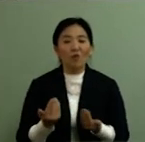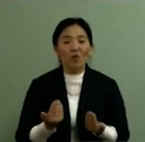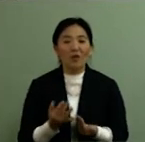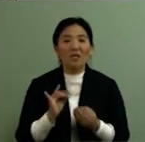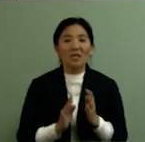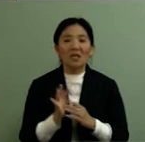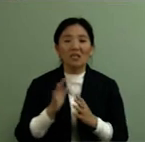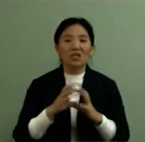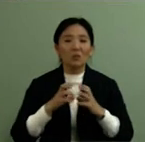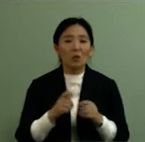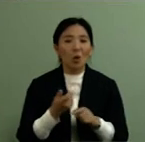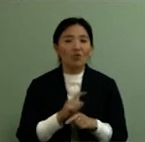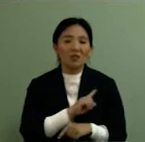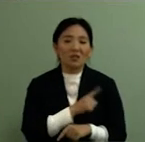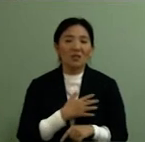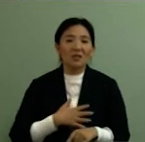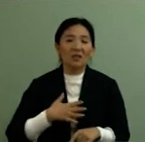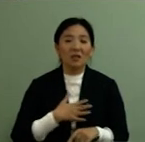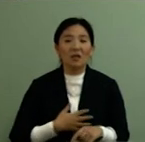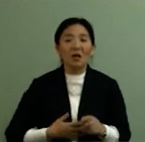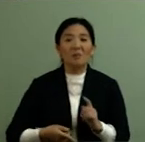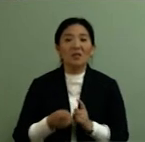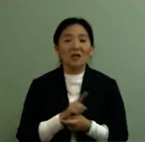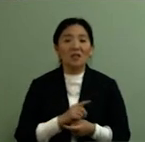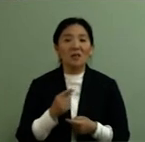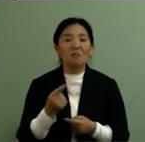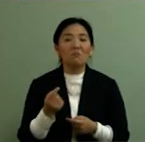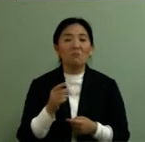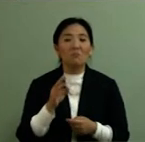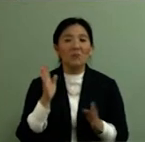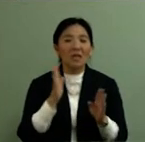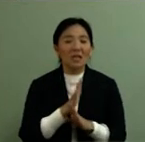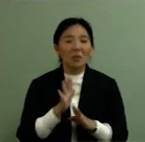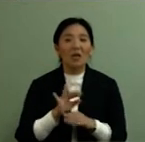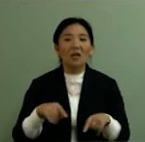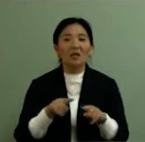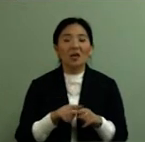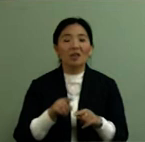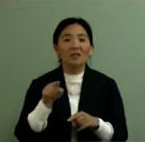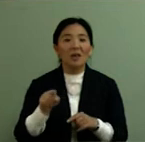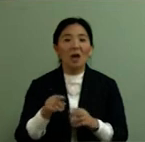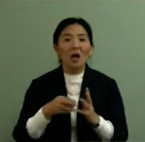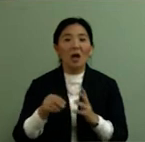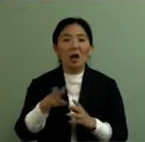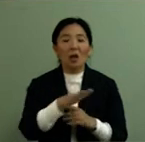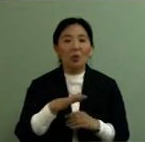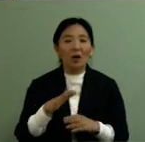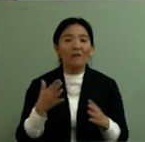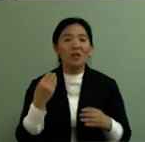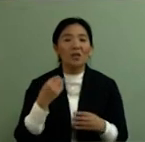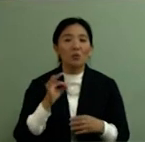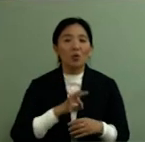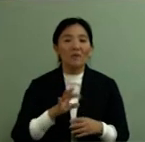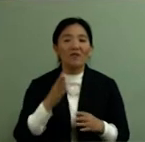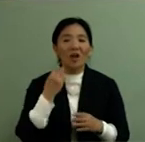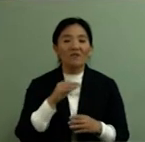и растительный мир очень сильно страдает. Меняется микроклимат. Также, ребята, те луга, которые мы используем в качестве